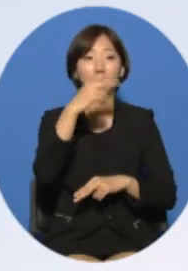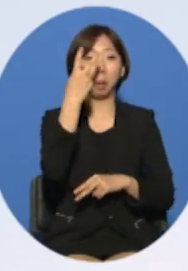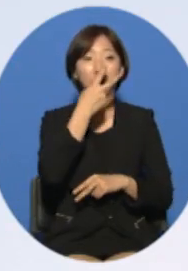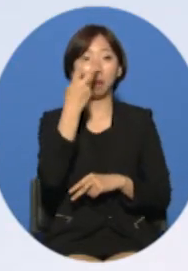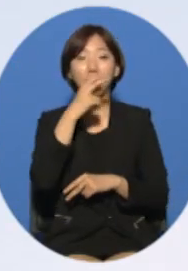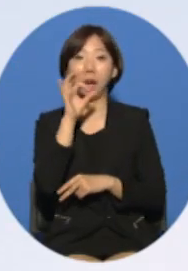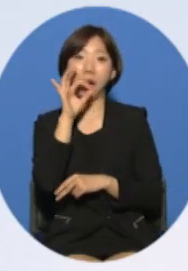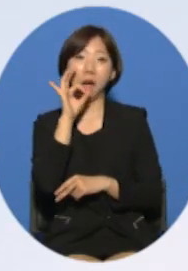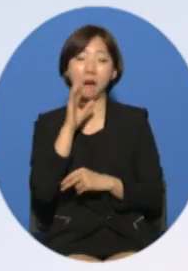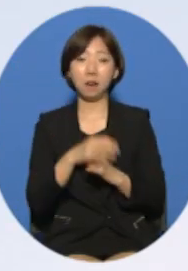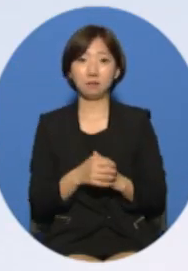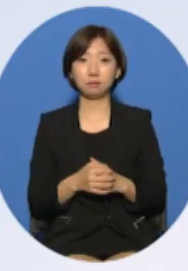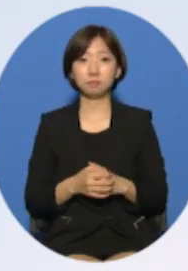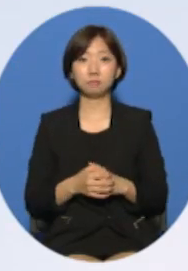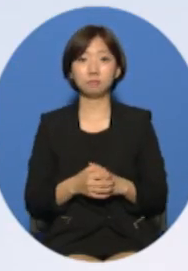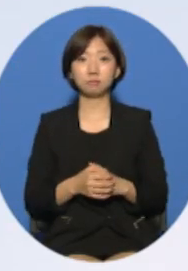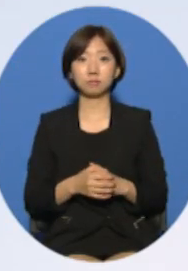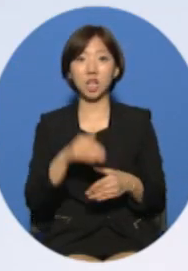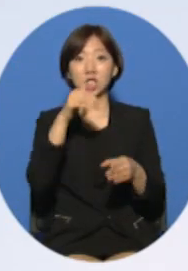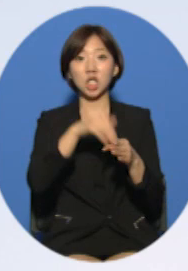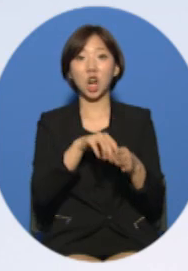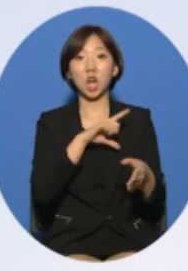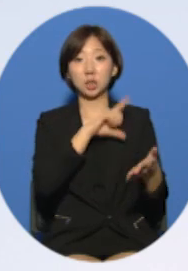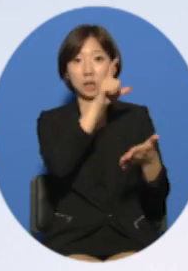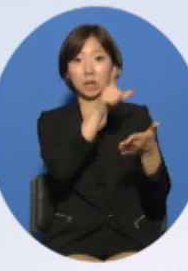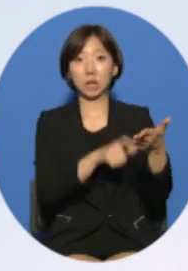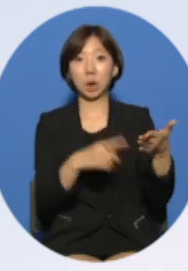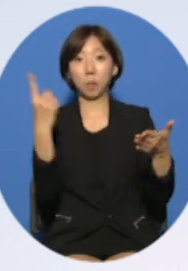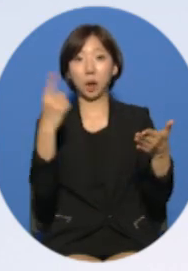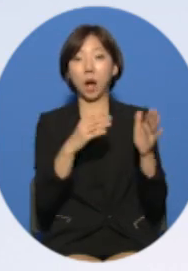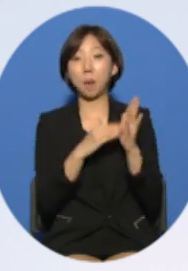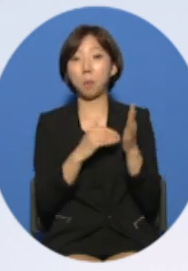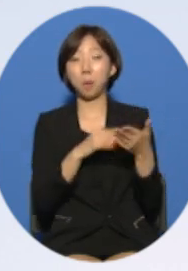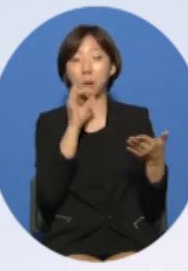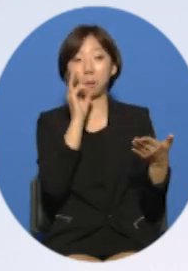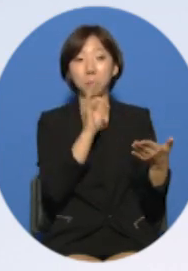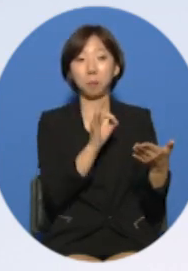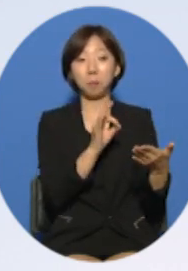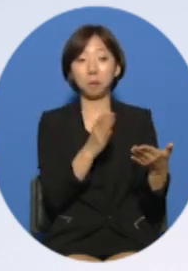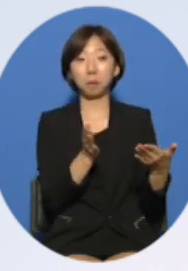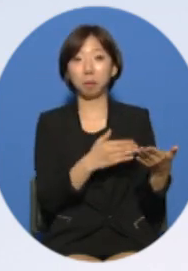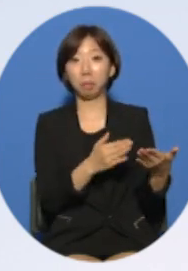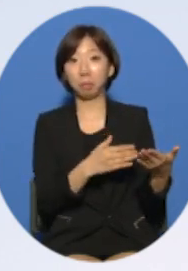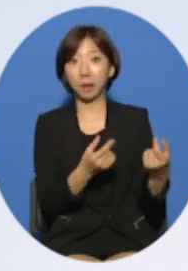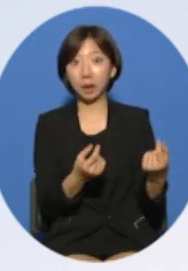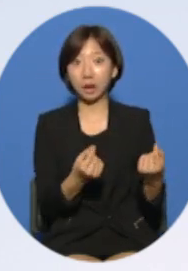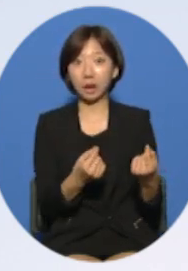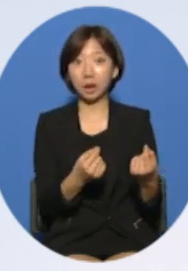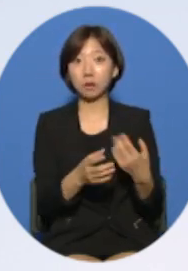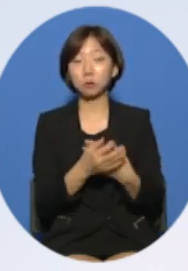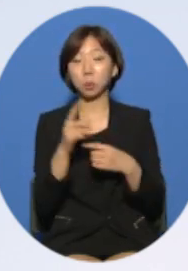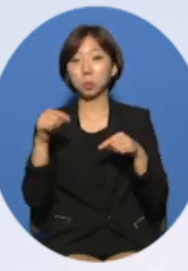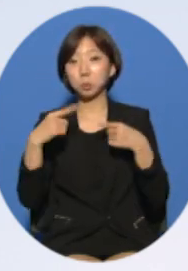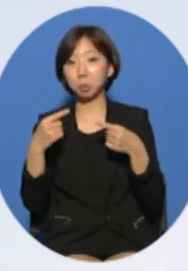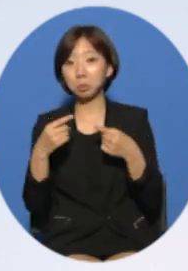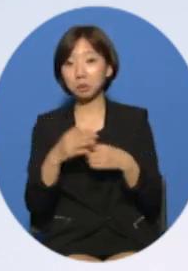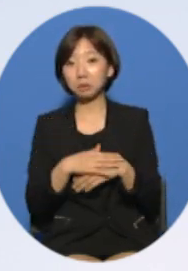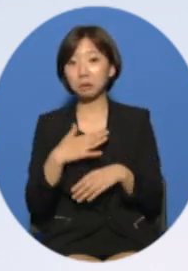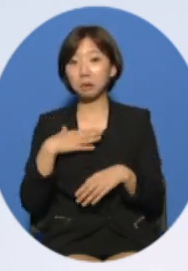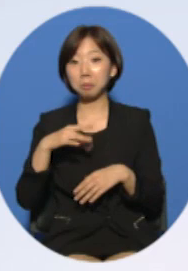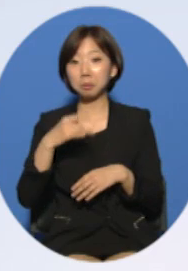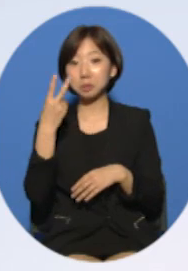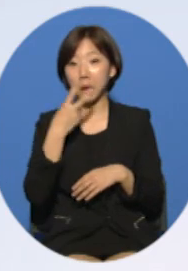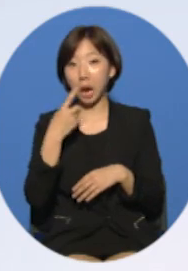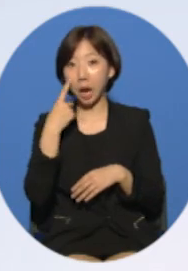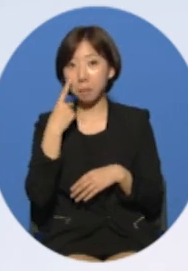그 선거인명부를 이렇게 와서 본다든가 네. 뭐 또 만져본다든가 투표 용지가 또 뭐 잘 돼 있는가 한번 자기가 점검한다고